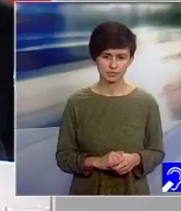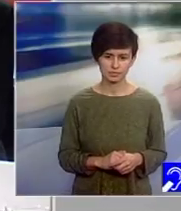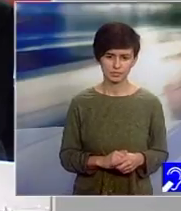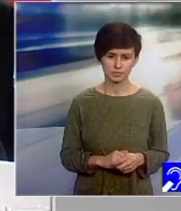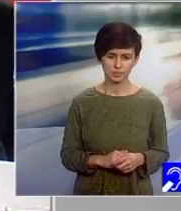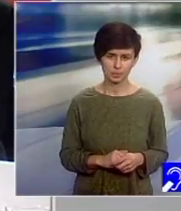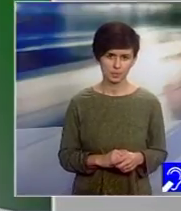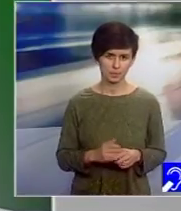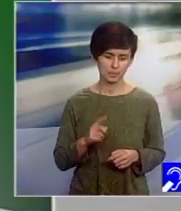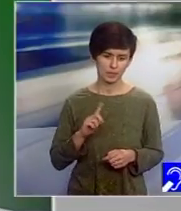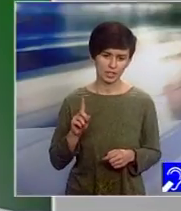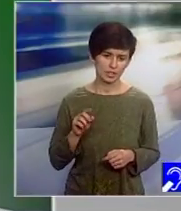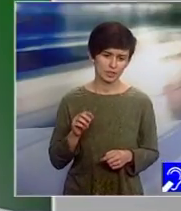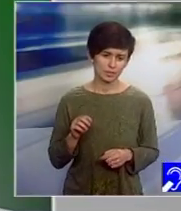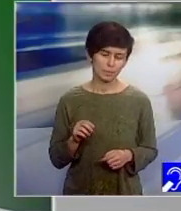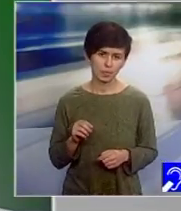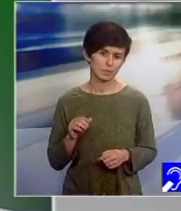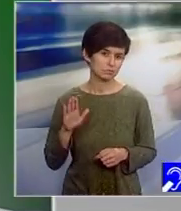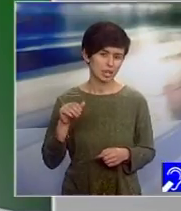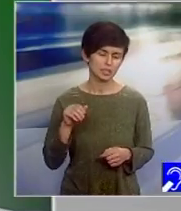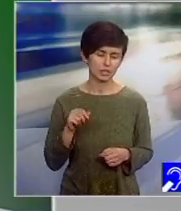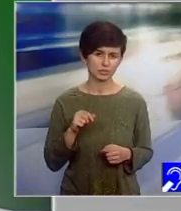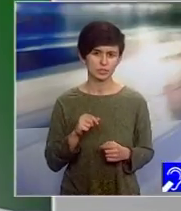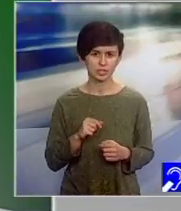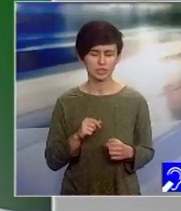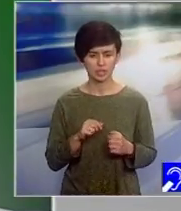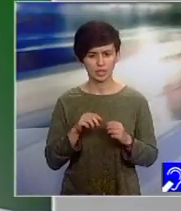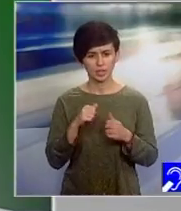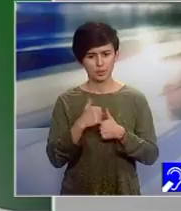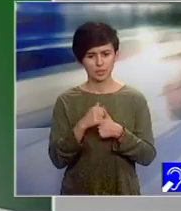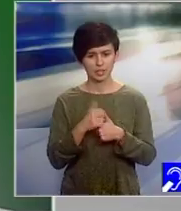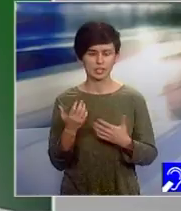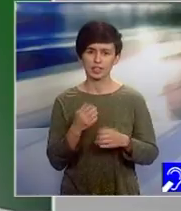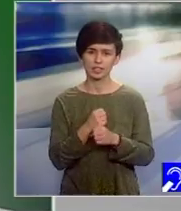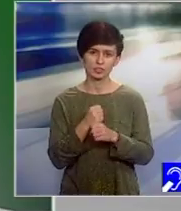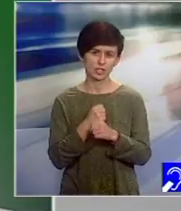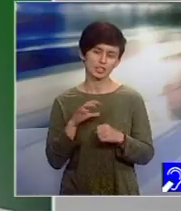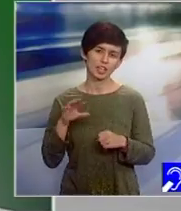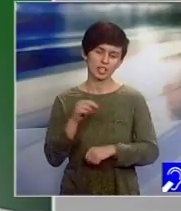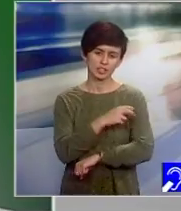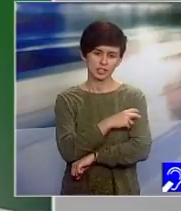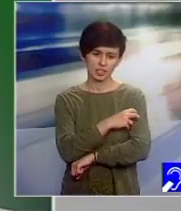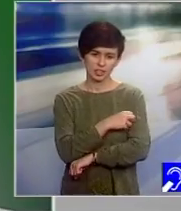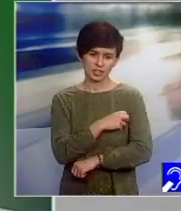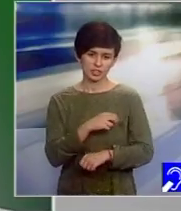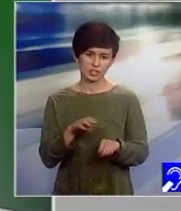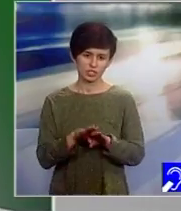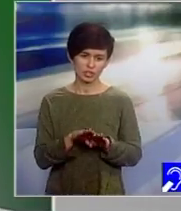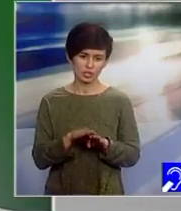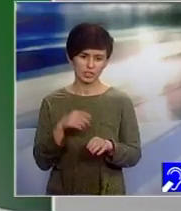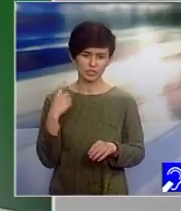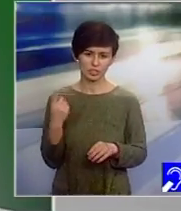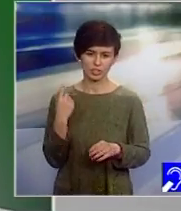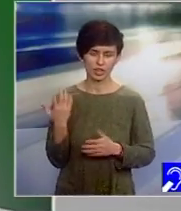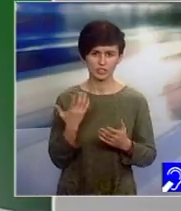Nu ați avut, nu știu, prieteni care studiază la alte licee, alte colegii din oraș care să regrete faptul că